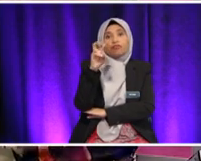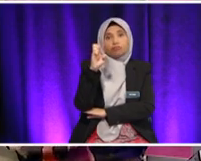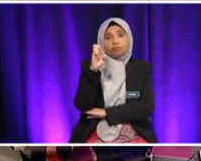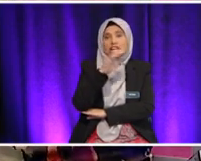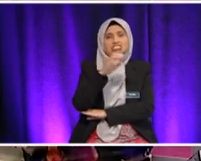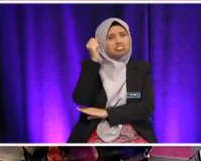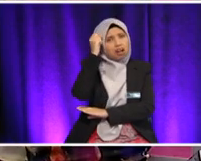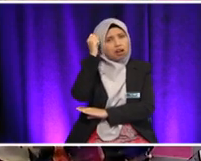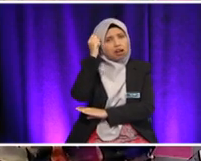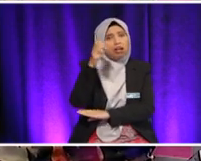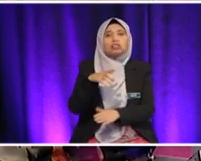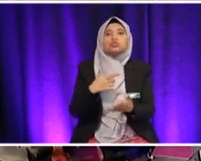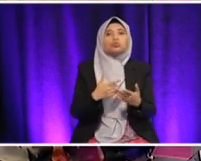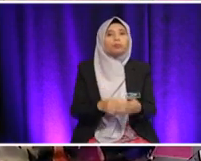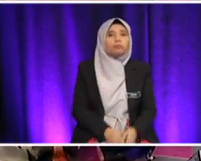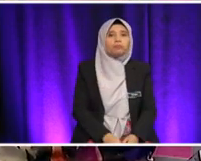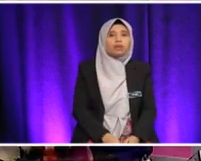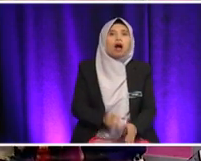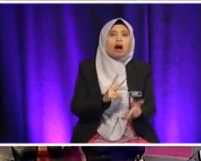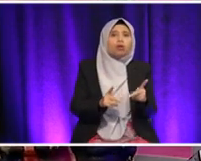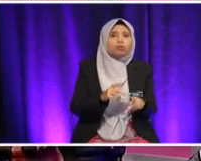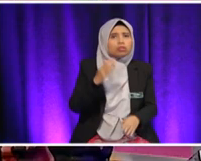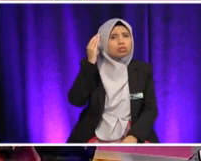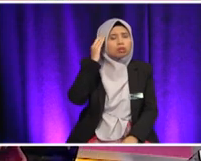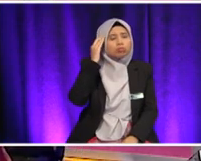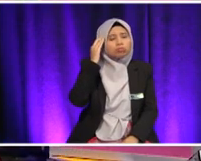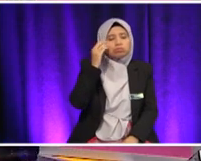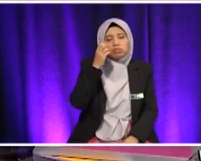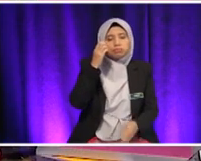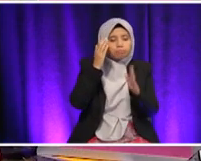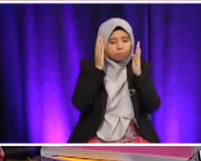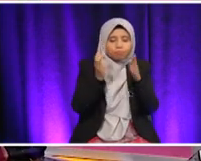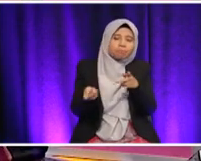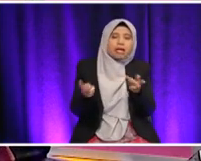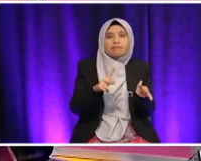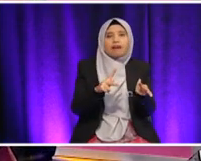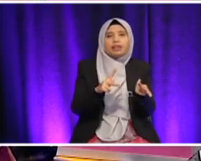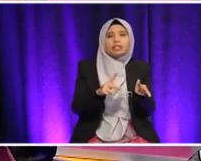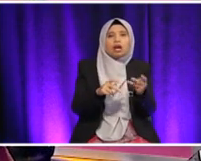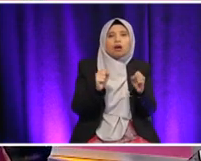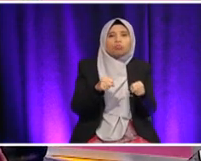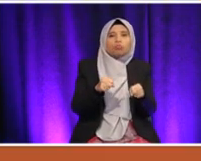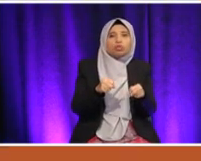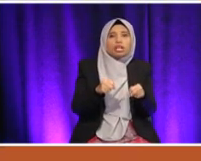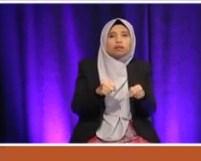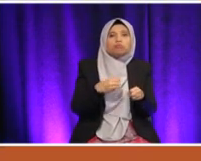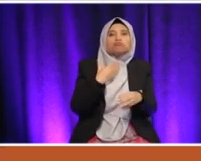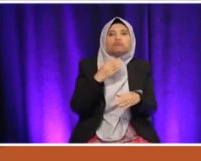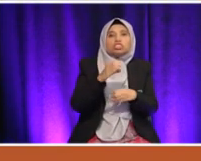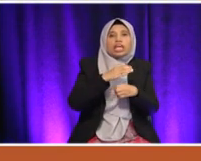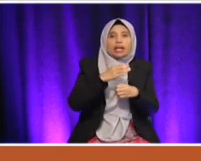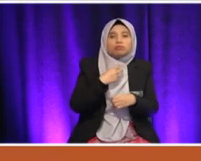kalau warga emas Tidak sudah aku yang perlu kita lakukan ya terus lakukan pemeriksaan saldo pernafasan